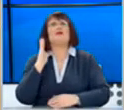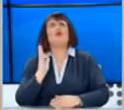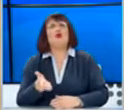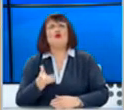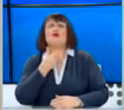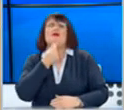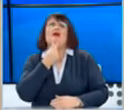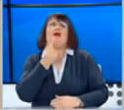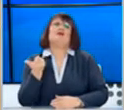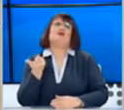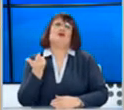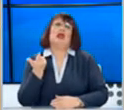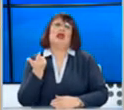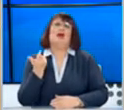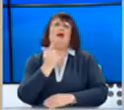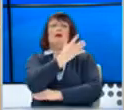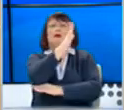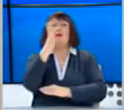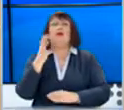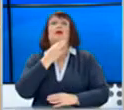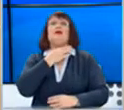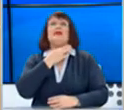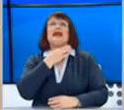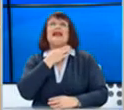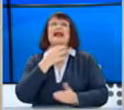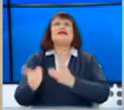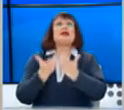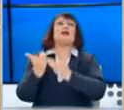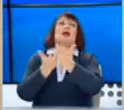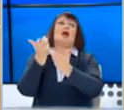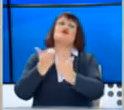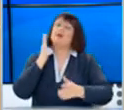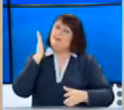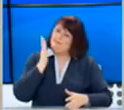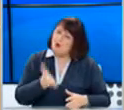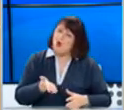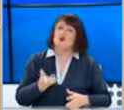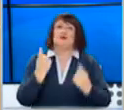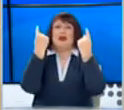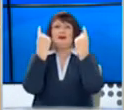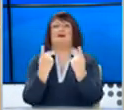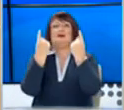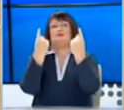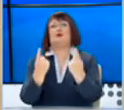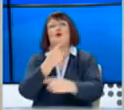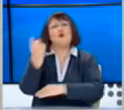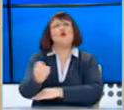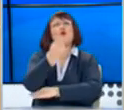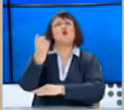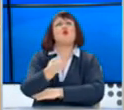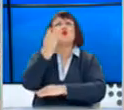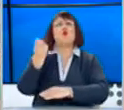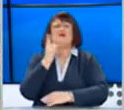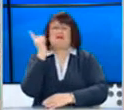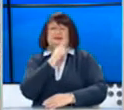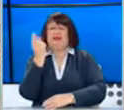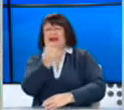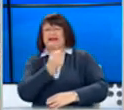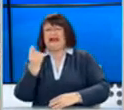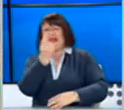ήδη εντός δασών? Δεν χρειάζεται να τα καίμε για να γίνουν ανεμογεννήτριες. Σταματήστε πια αυτά τα fake news τα οποία